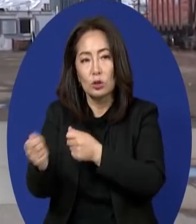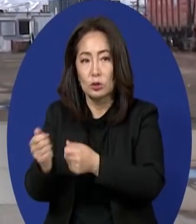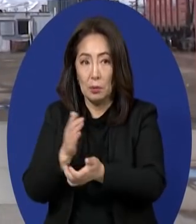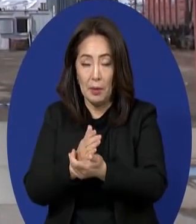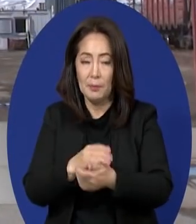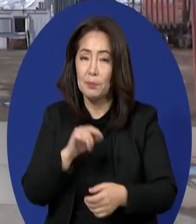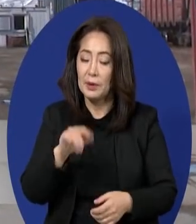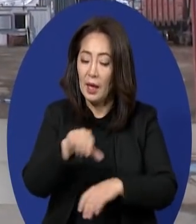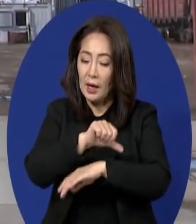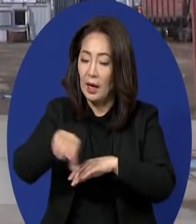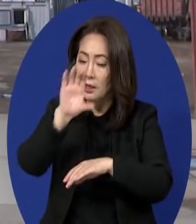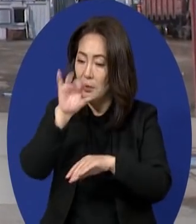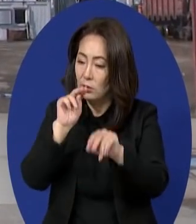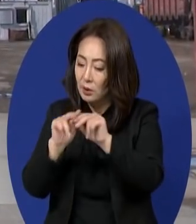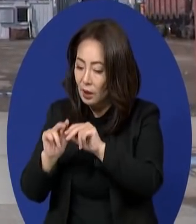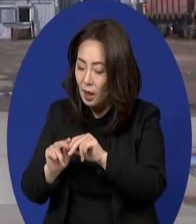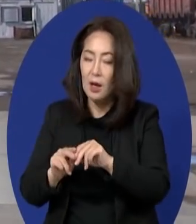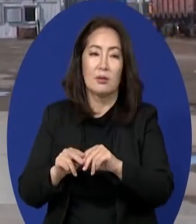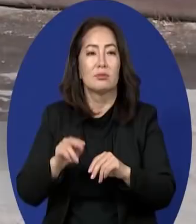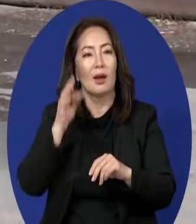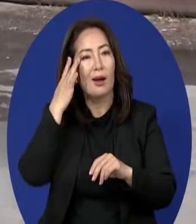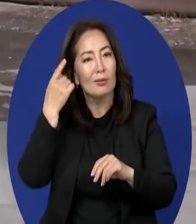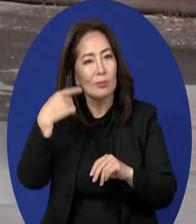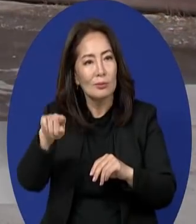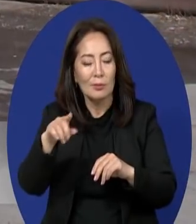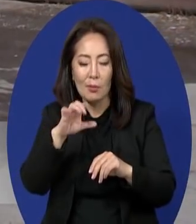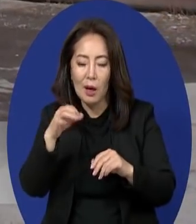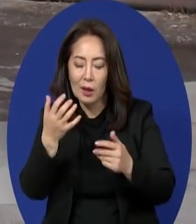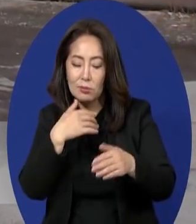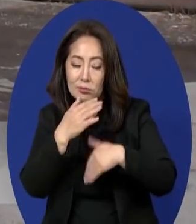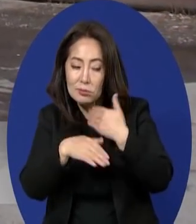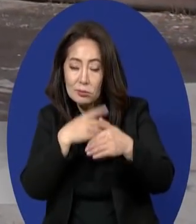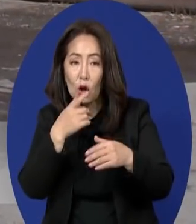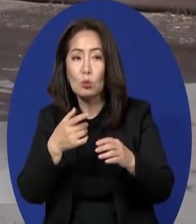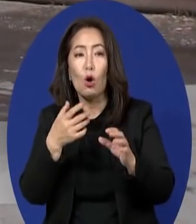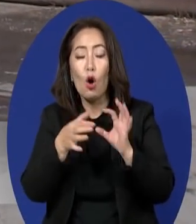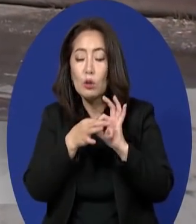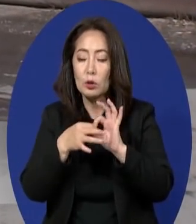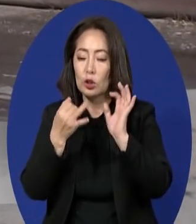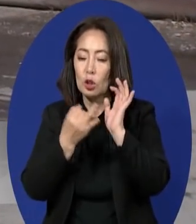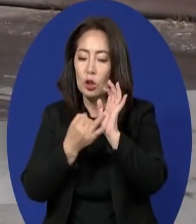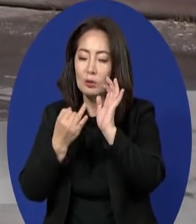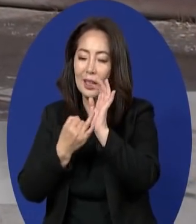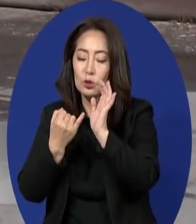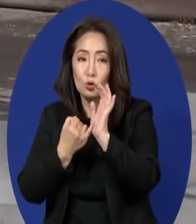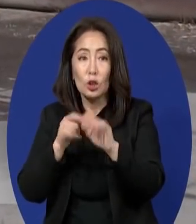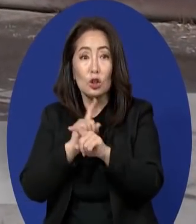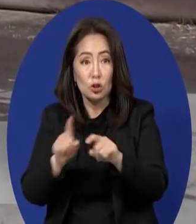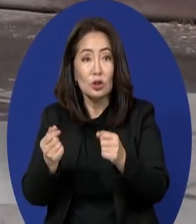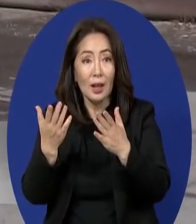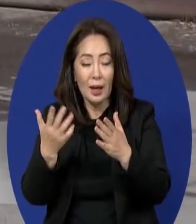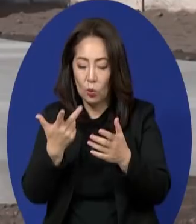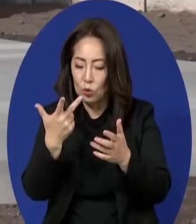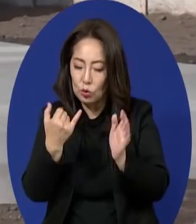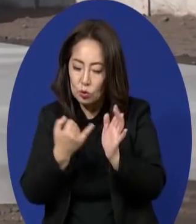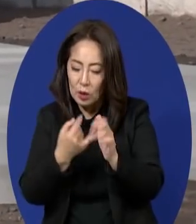Галийн байгууллагын хяналт шалгалтаар импортын бараа бүтээгдэхүүнтэй холбоотой энэ мэд 776 зөрчил илэрч 30 зөрчилд хэрэг бүртгэл нээжээ. Эдгээр